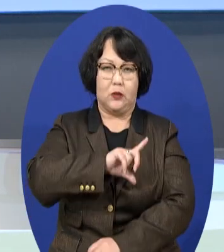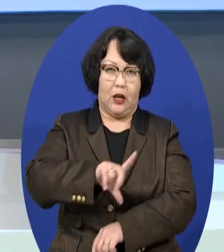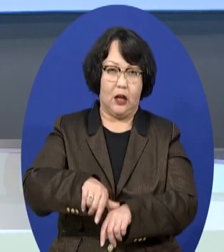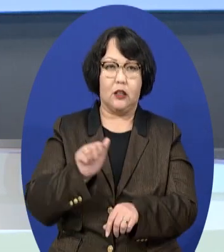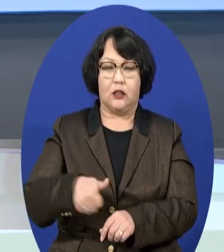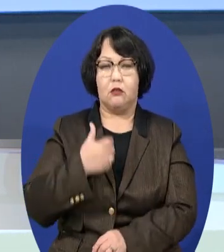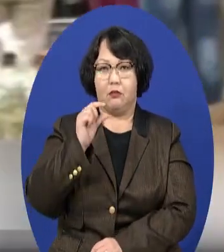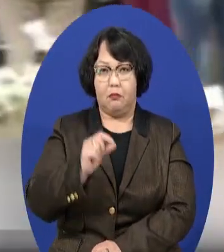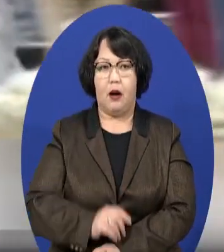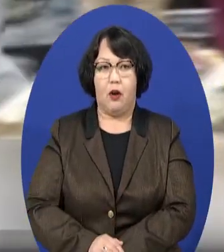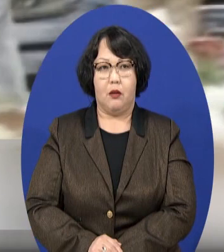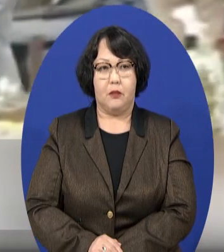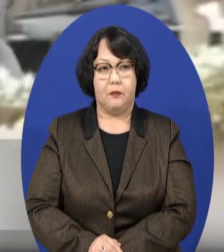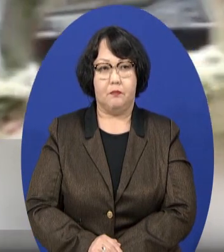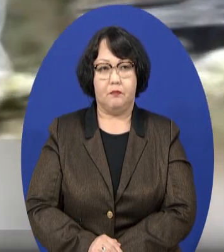онцолжээ.